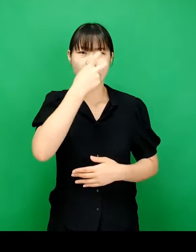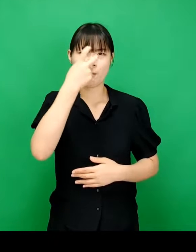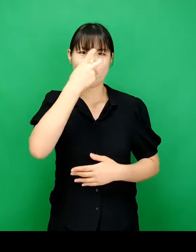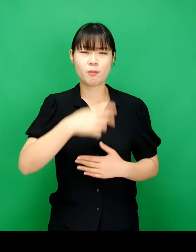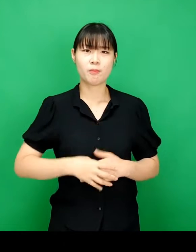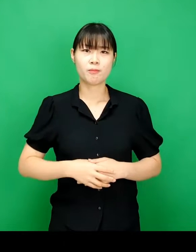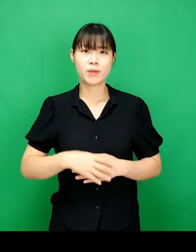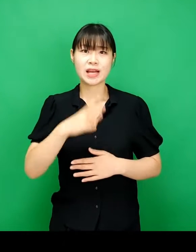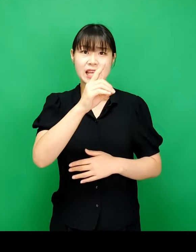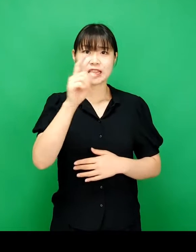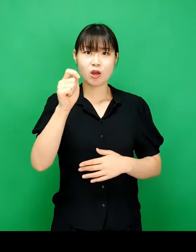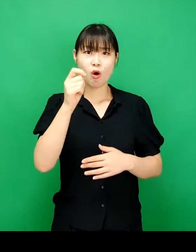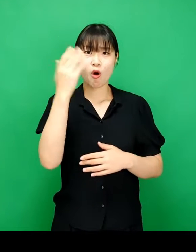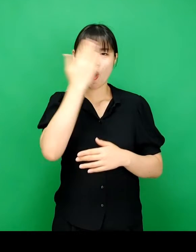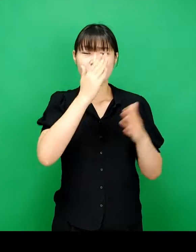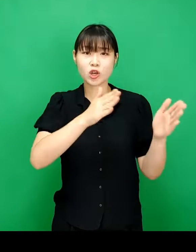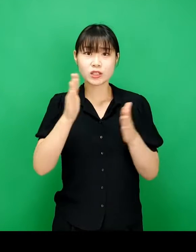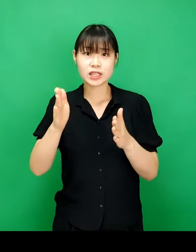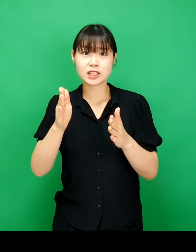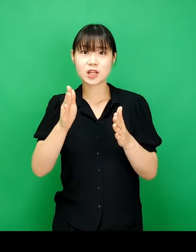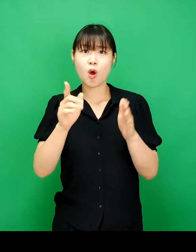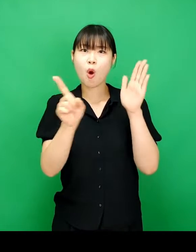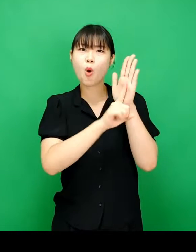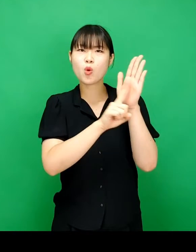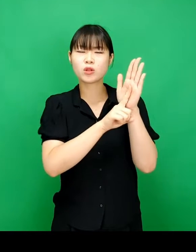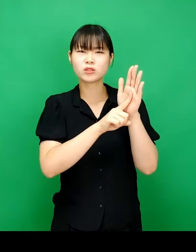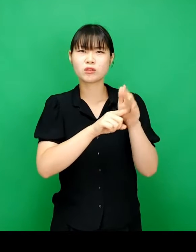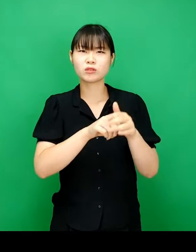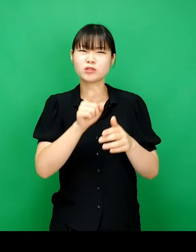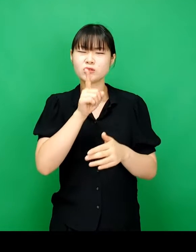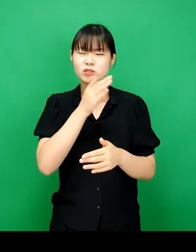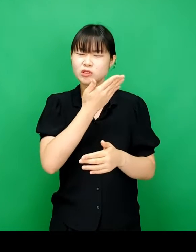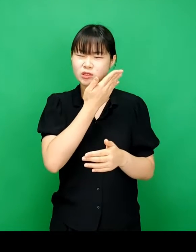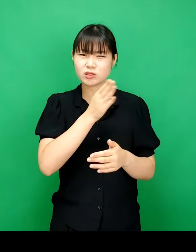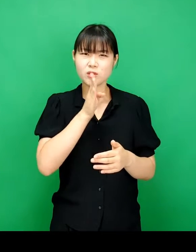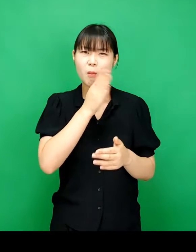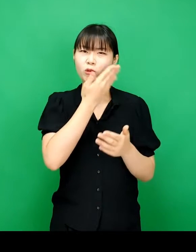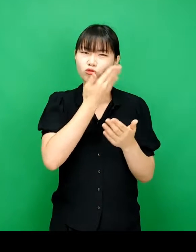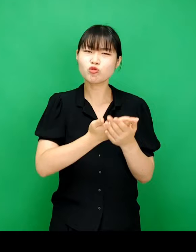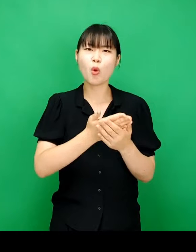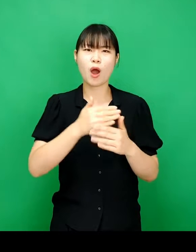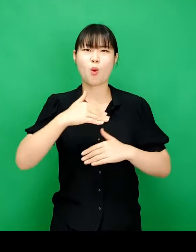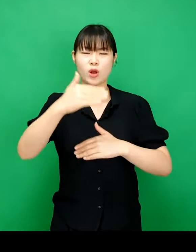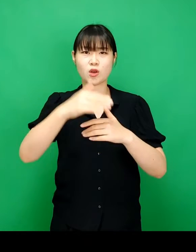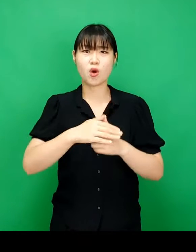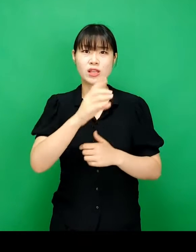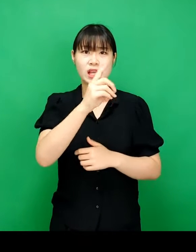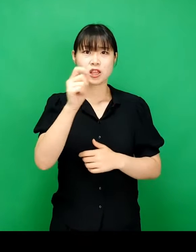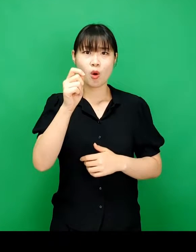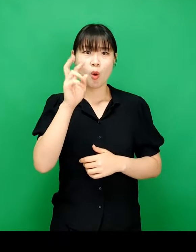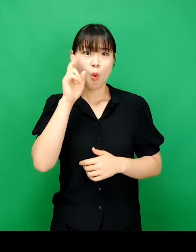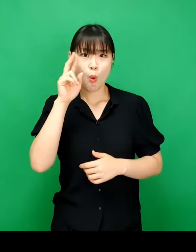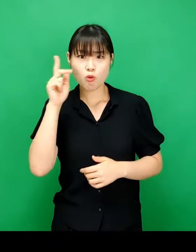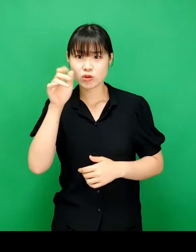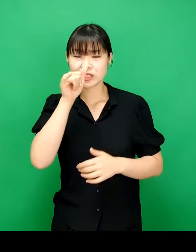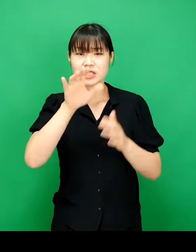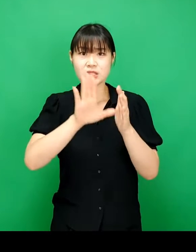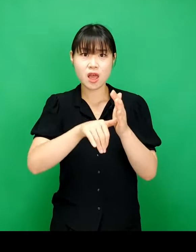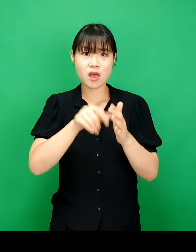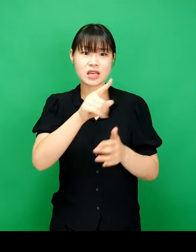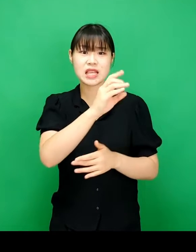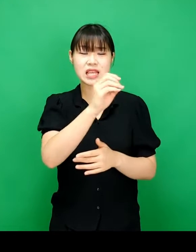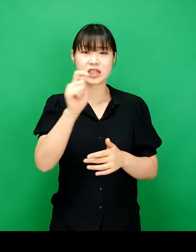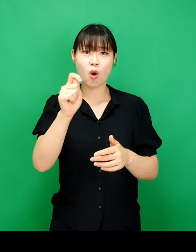합니다. 데이터 정제는 언론에서는 특히 중요한 과정으로 볼 수 있습니다. 데이터에 오류가 있는